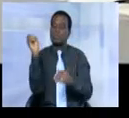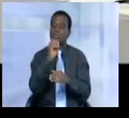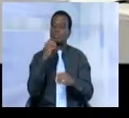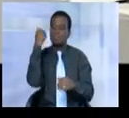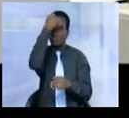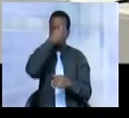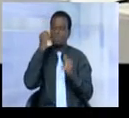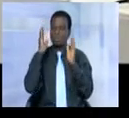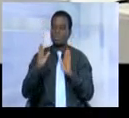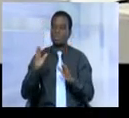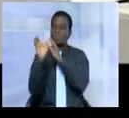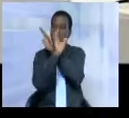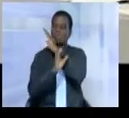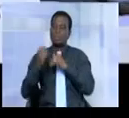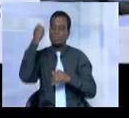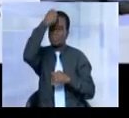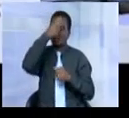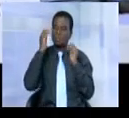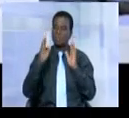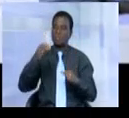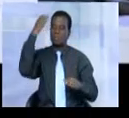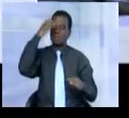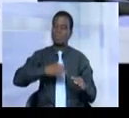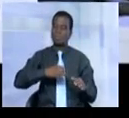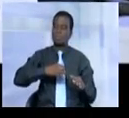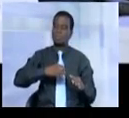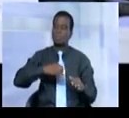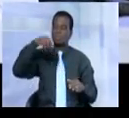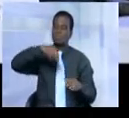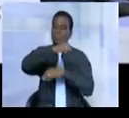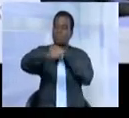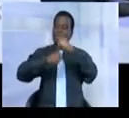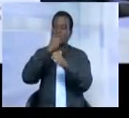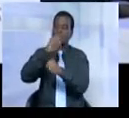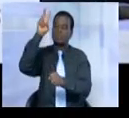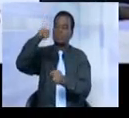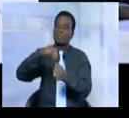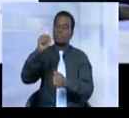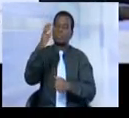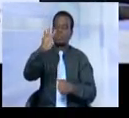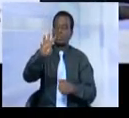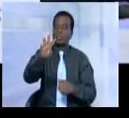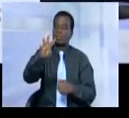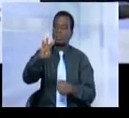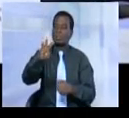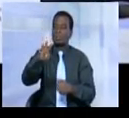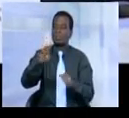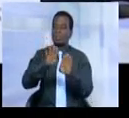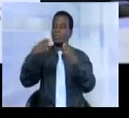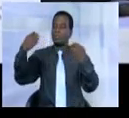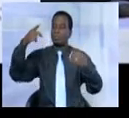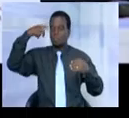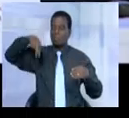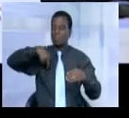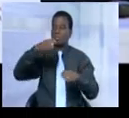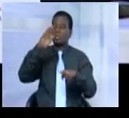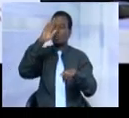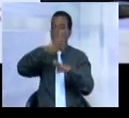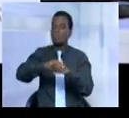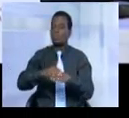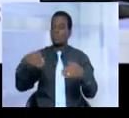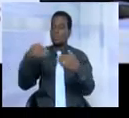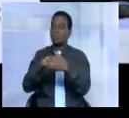ouest-africaine et du continent africain. Je souhaite que l'année 2014 s'ouvre pour nous sur de nouveaux champs